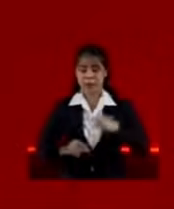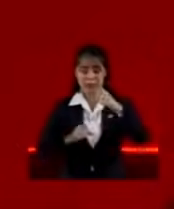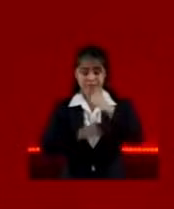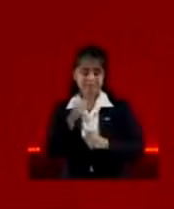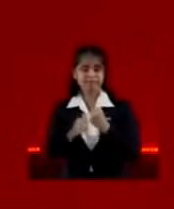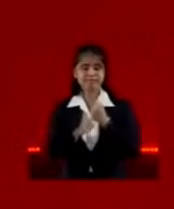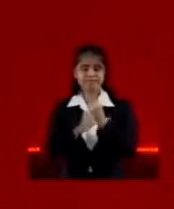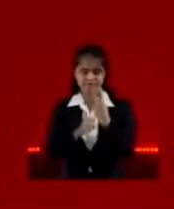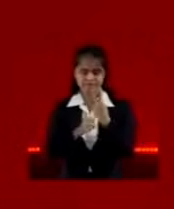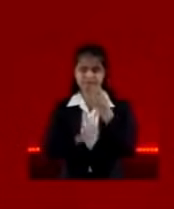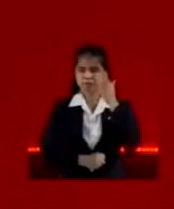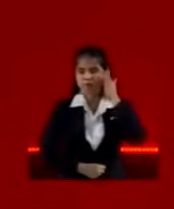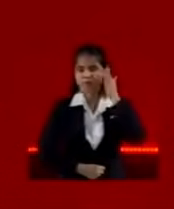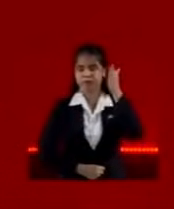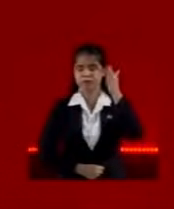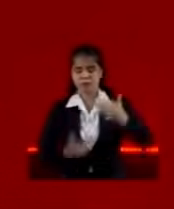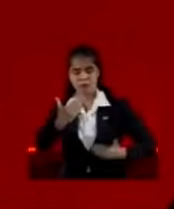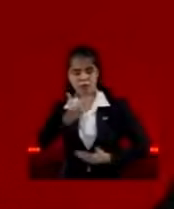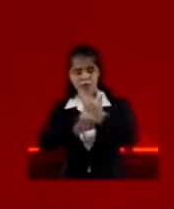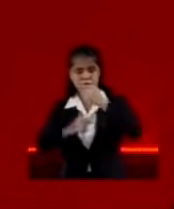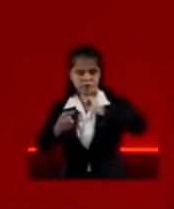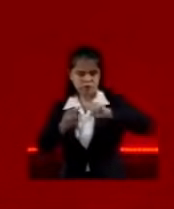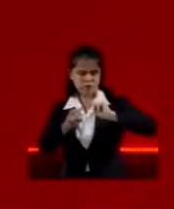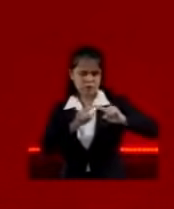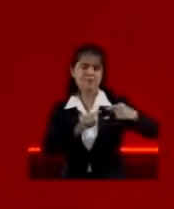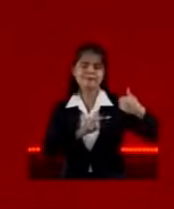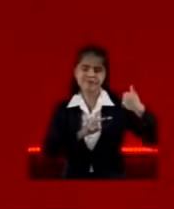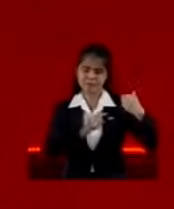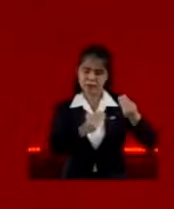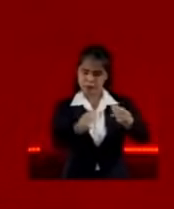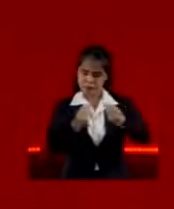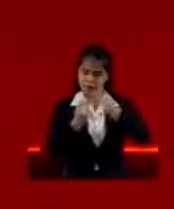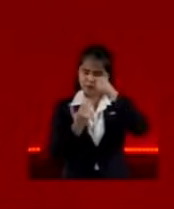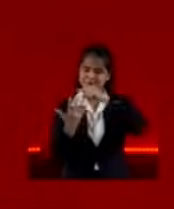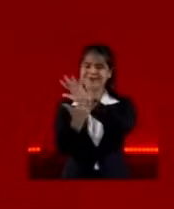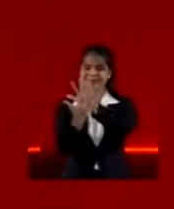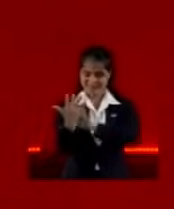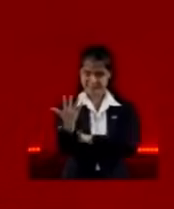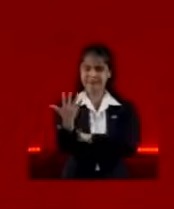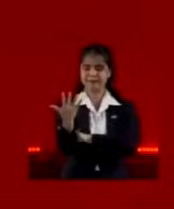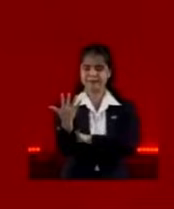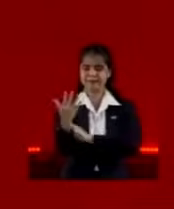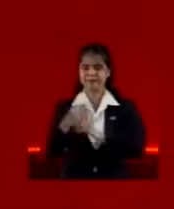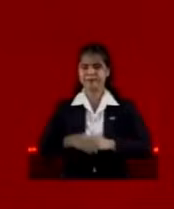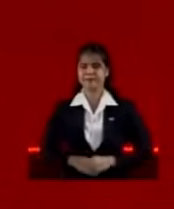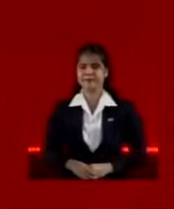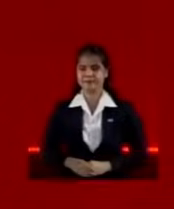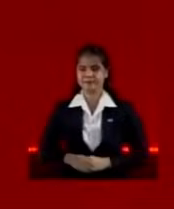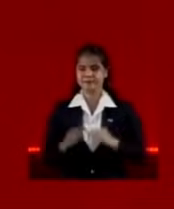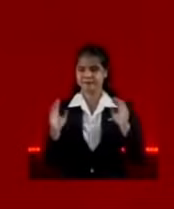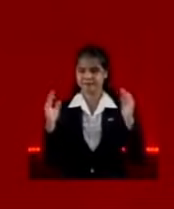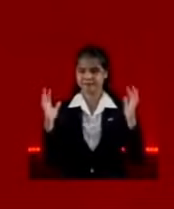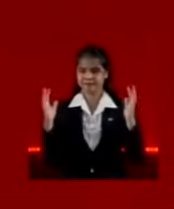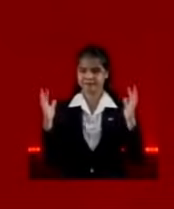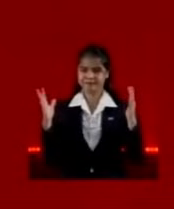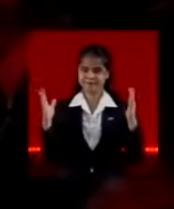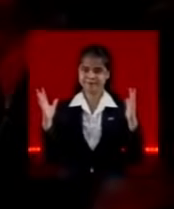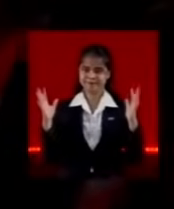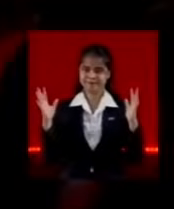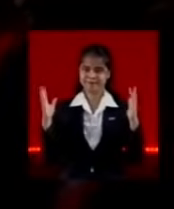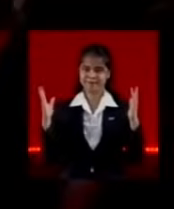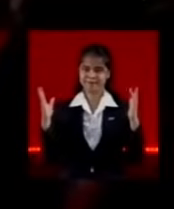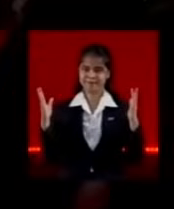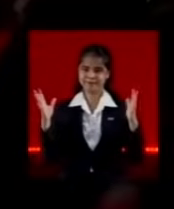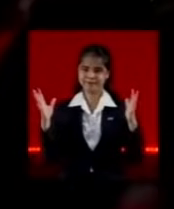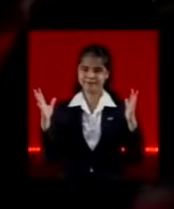นั่งอ่านดู จะด่าผมจะชมผมอะไรผมก็อ่านหมดแต่ว่าในขณะเดียวกันผมคิดว่าคุณเศรษฐาพอเป็นนายกได้